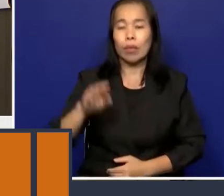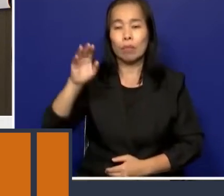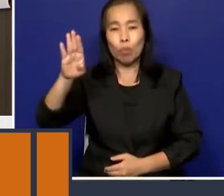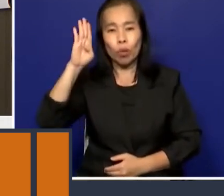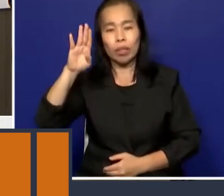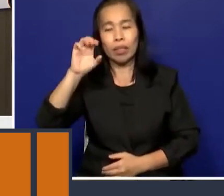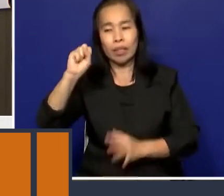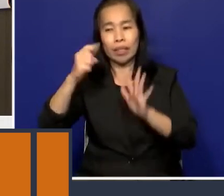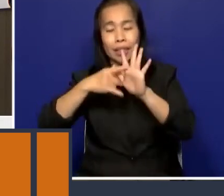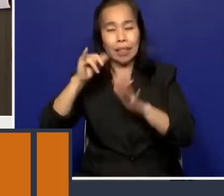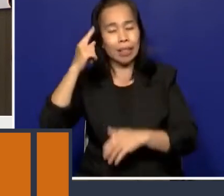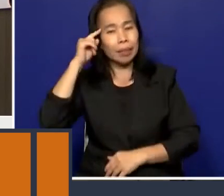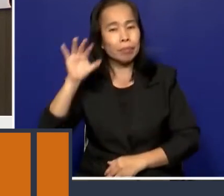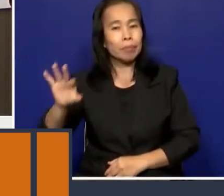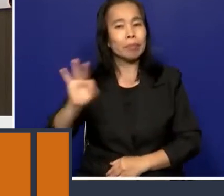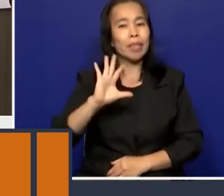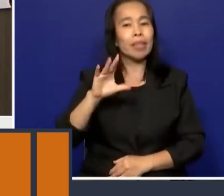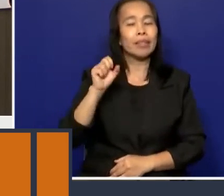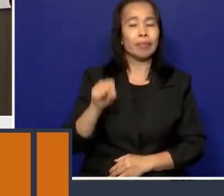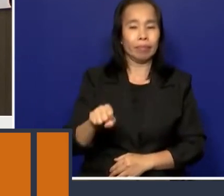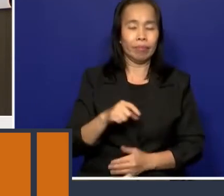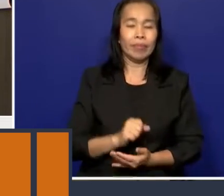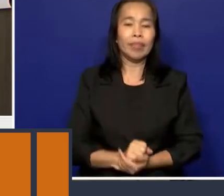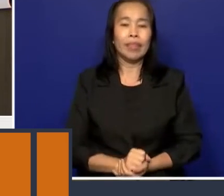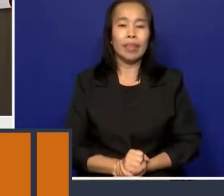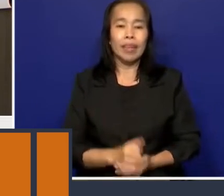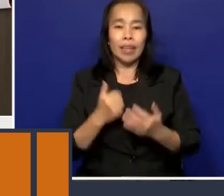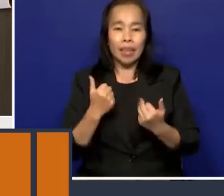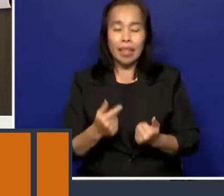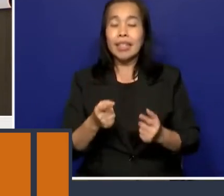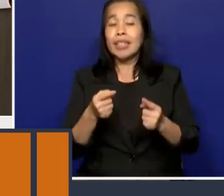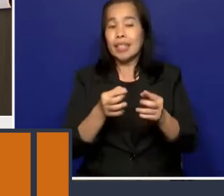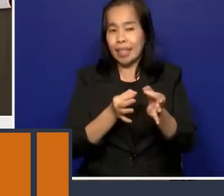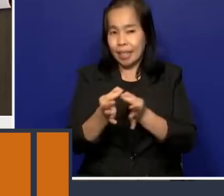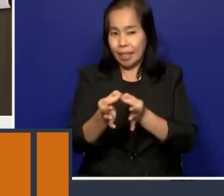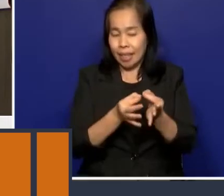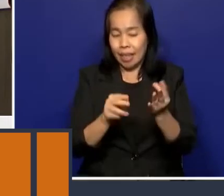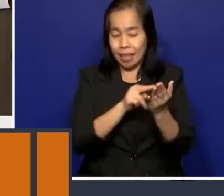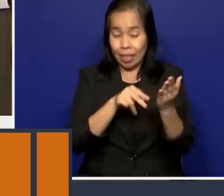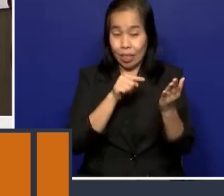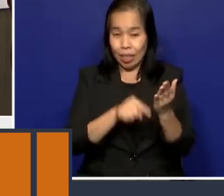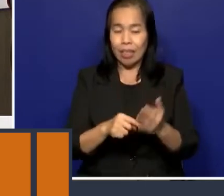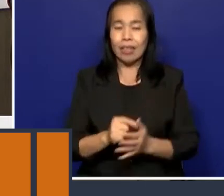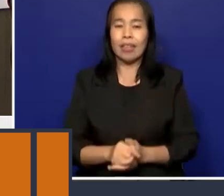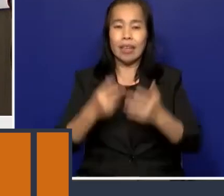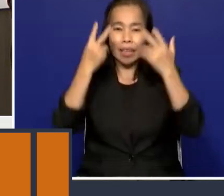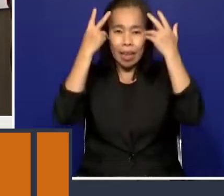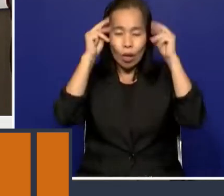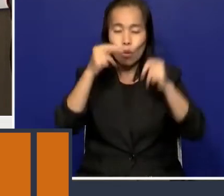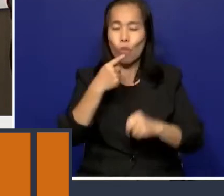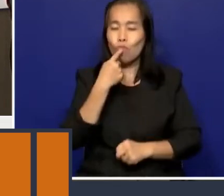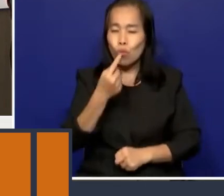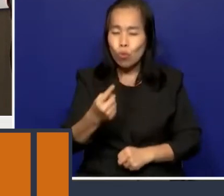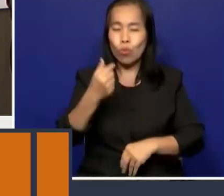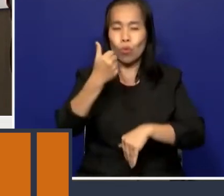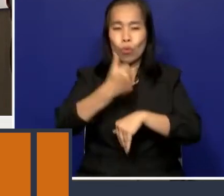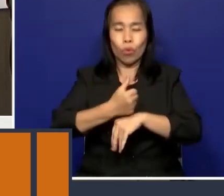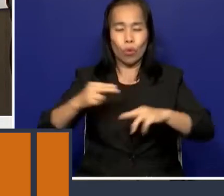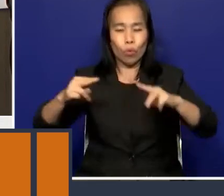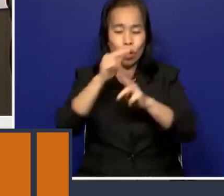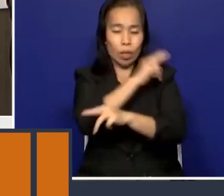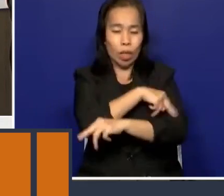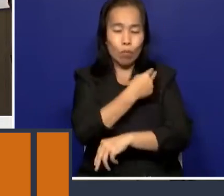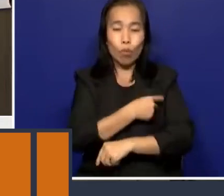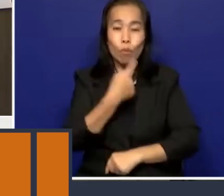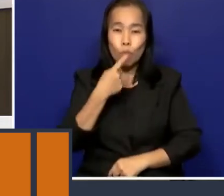จะไม่เลือกสยาม vario scienceดังนั้นคำชี้แจงที่ผลเอกประยุทและหนาทพูดมาโดยตลดว่า AstraZeneca